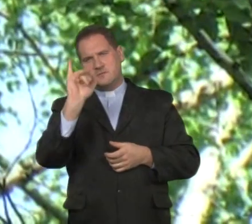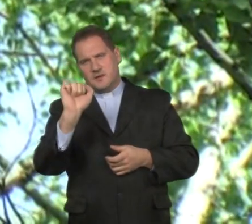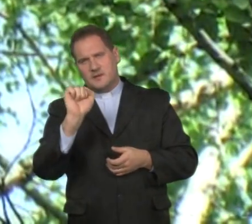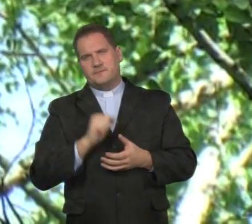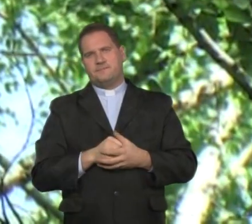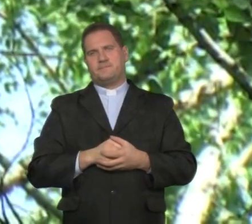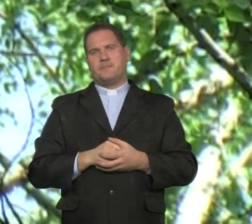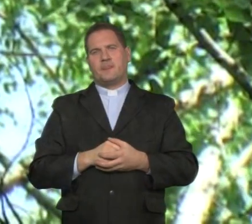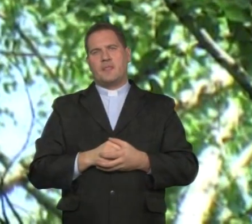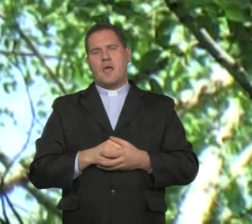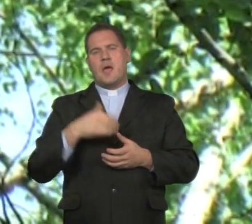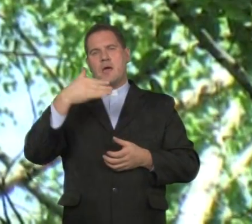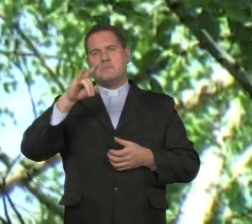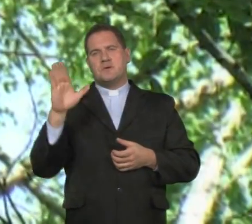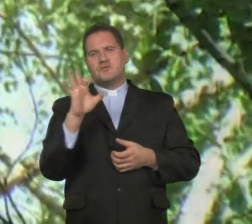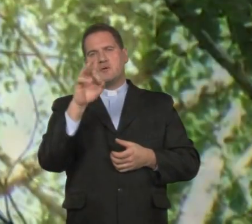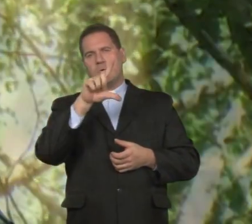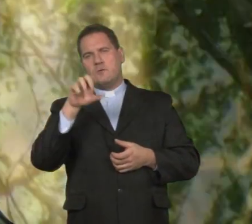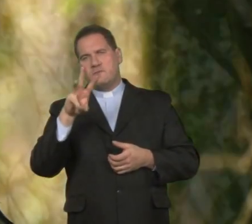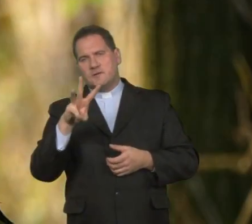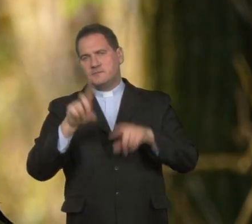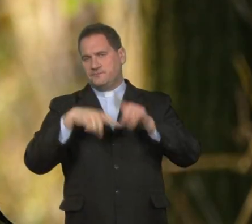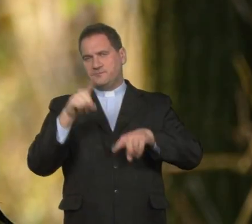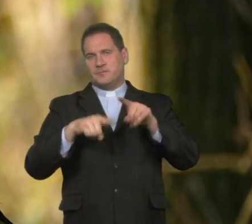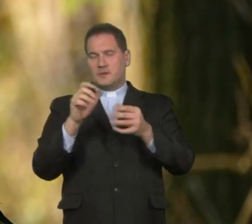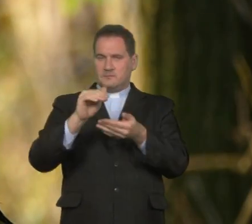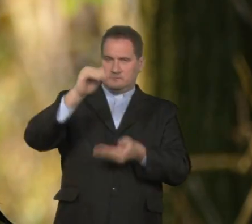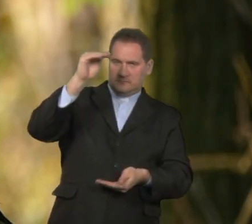bardzo podobne do gniazda jastrzębia gołębiarza.